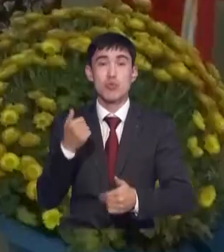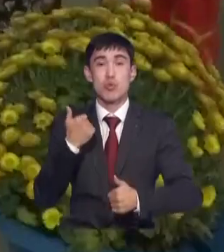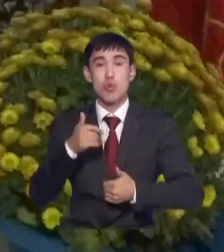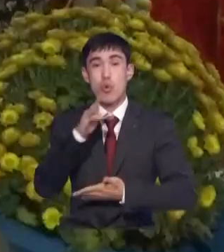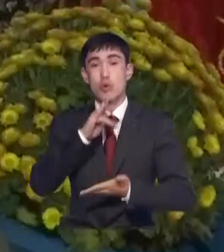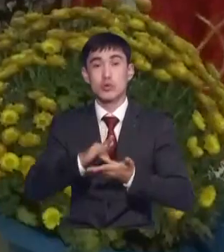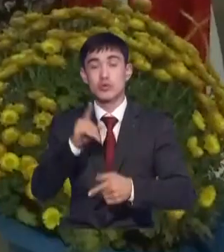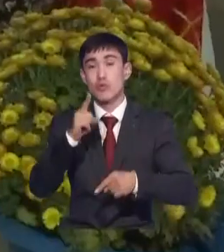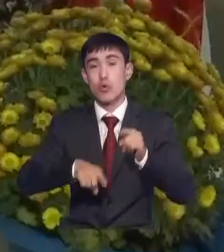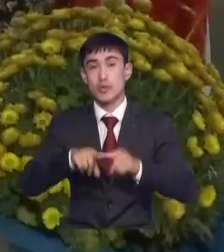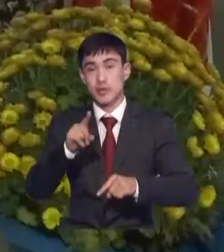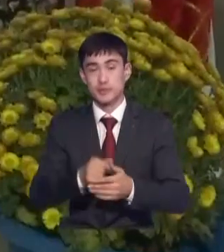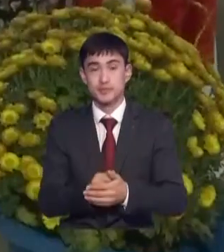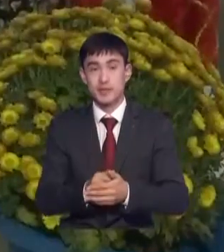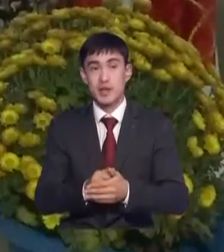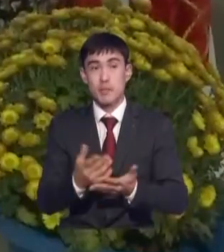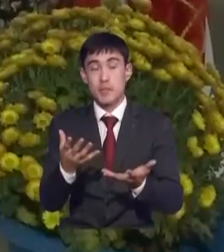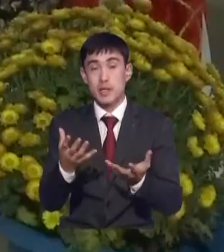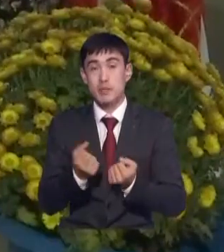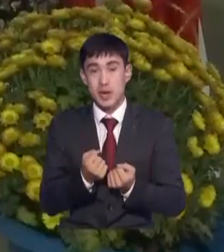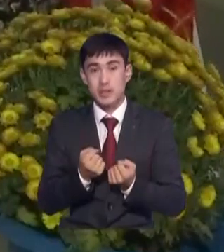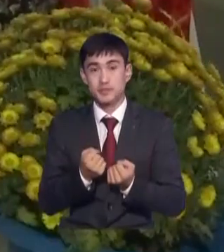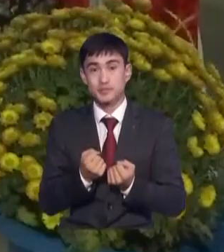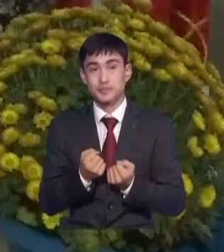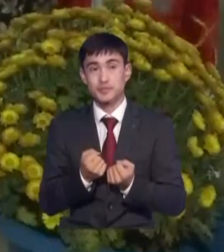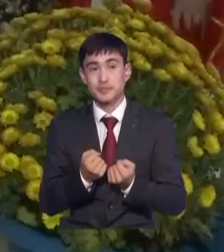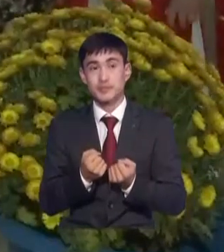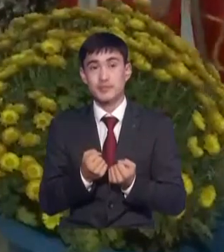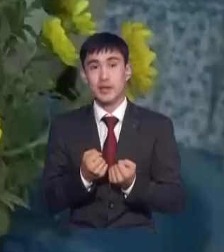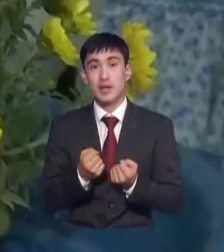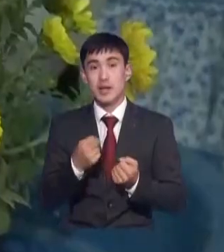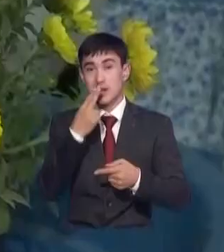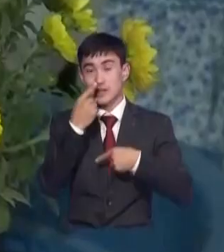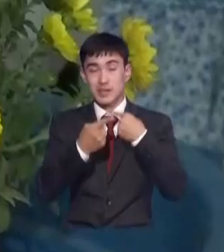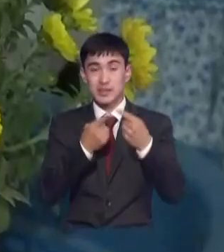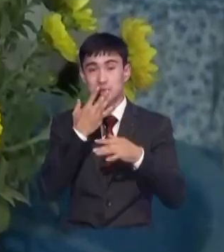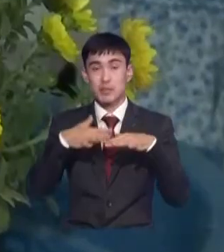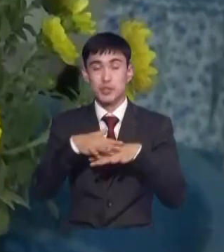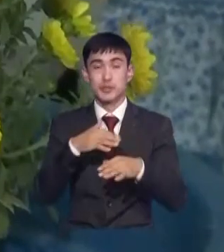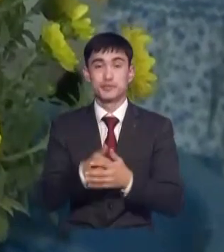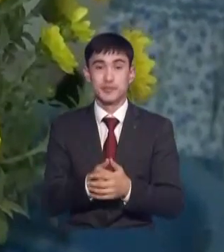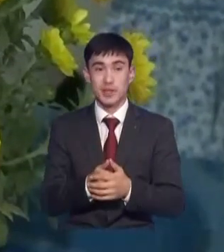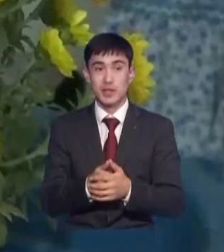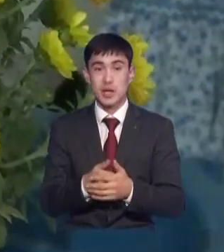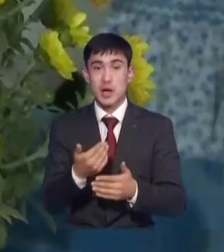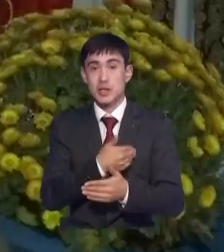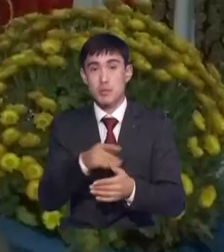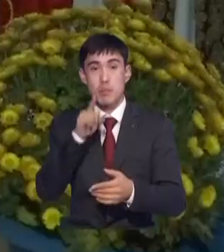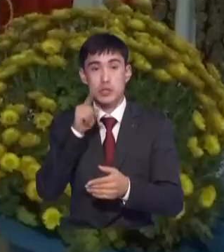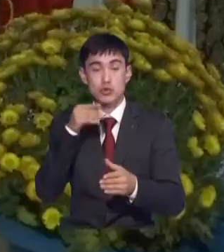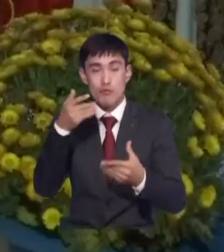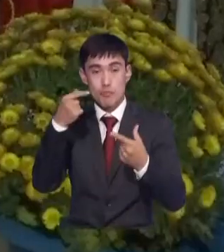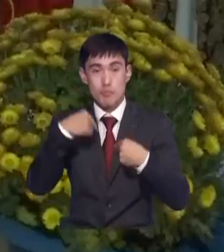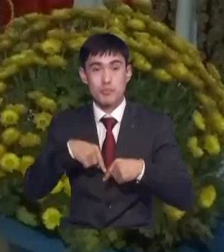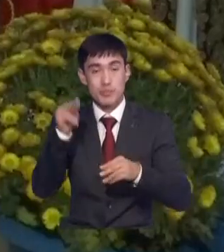городу, к своей родине и перенимали даже вот те традиции и обычаи. Именно вот это хотим, чтобы молодежь это